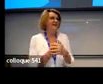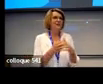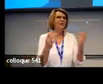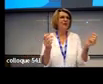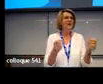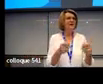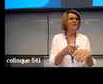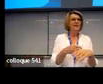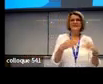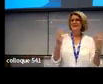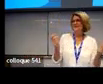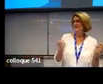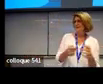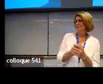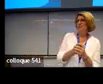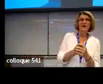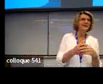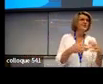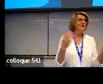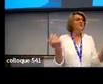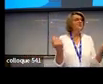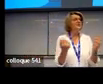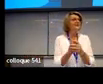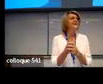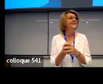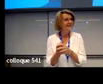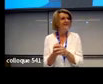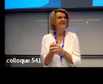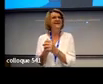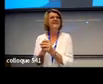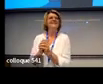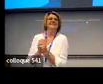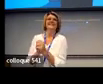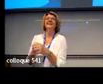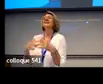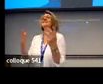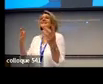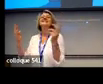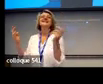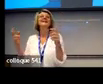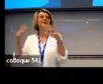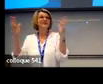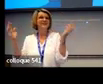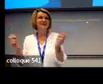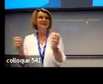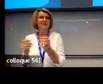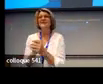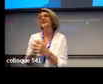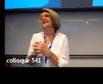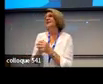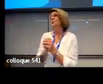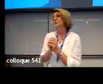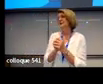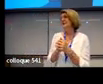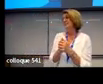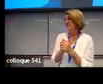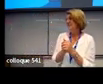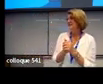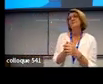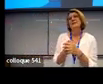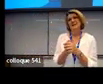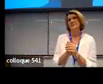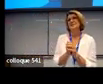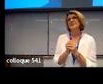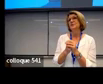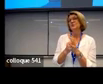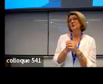demandez à Google ou à Siri ou à ChatGPT? Hein? Qu'est-ce que c'est qu'une telle chose? D'où viennent les